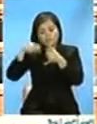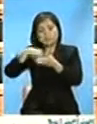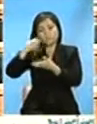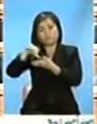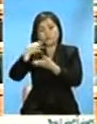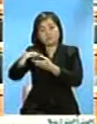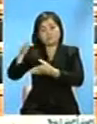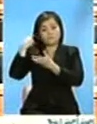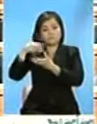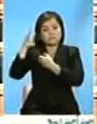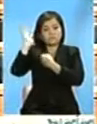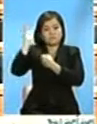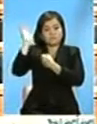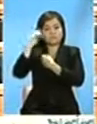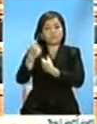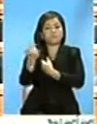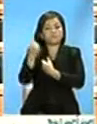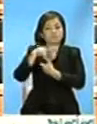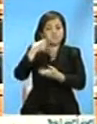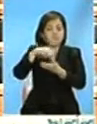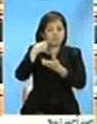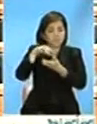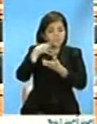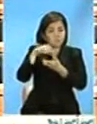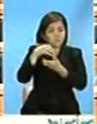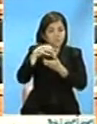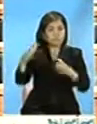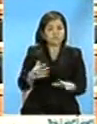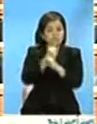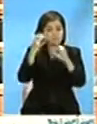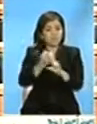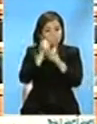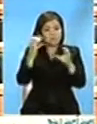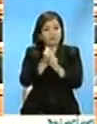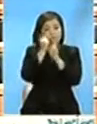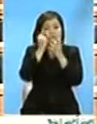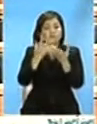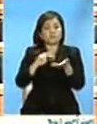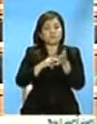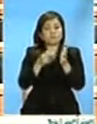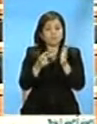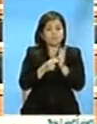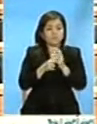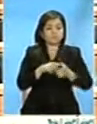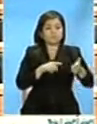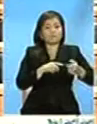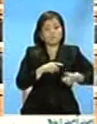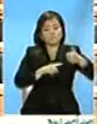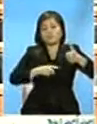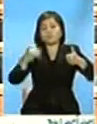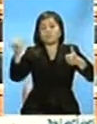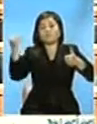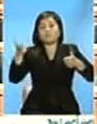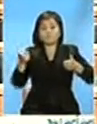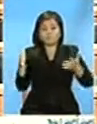การณ์เมื่อยกแต่บุคคลเรื่องราวเหตุการณ์และตีฆ่าลงไปด้วยก็คือฝ่ายฆ่าถูกฝ่ายเองไม่ถูกผมคิด